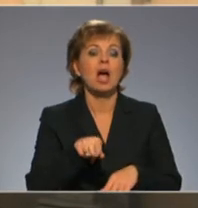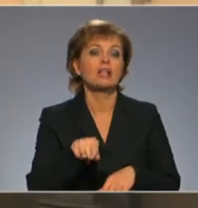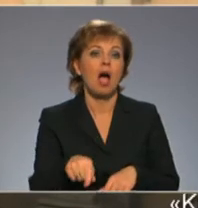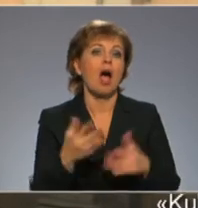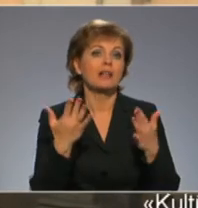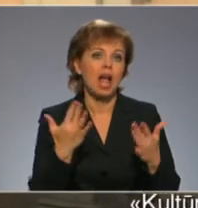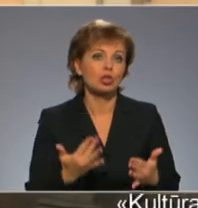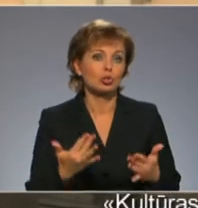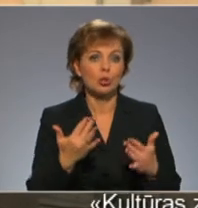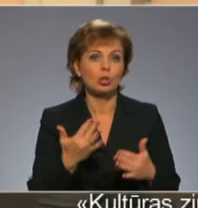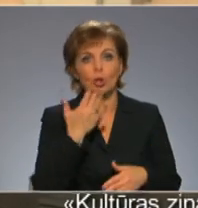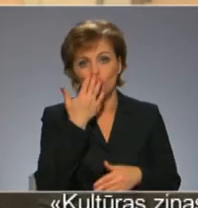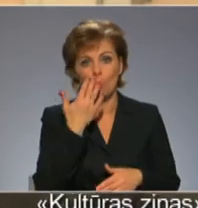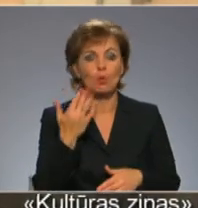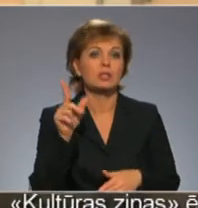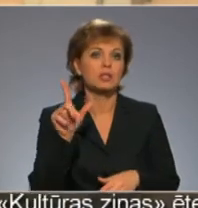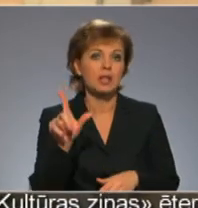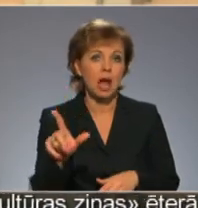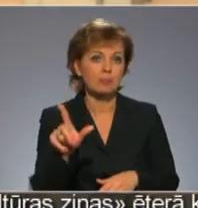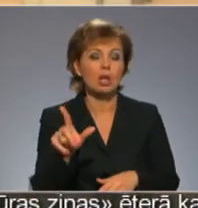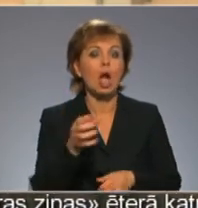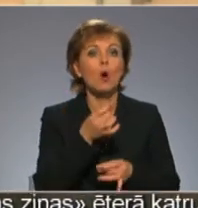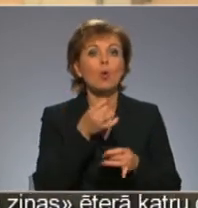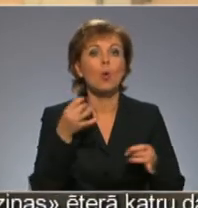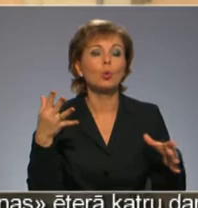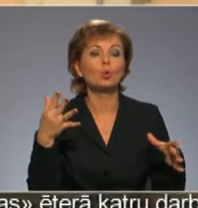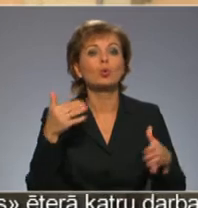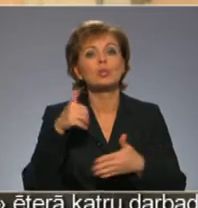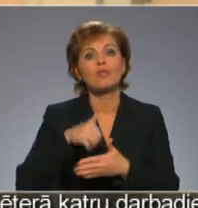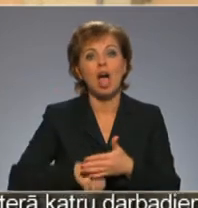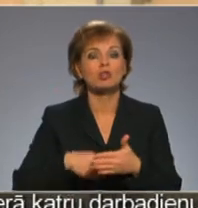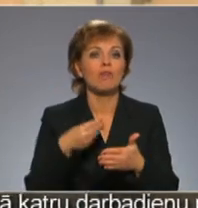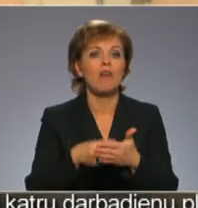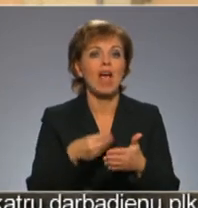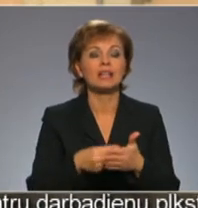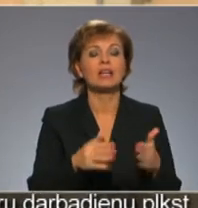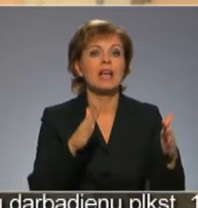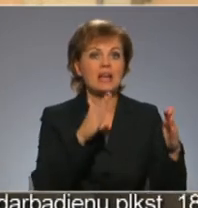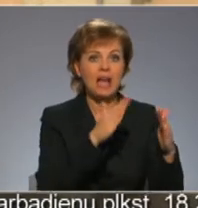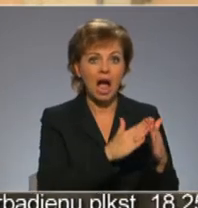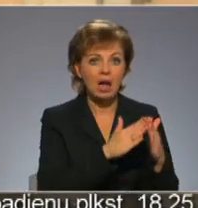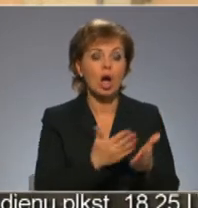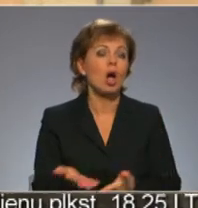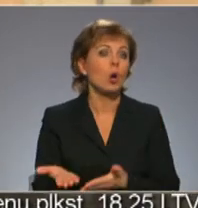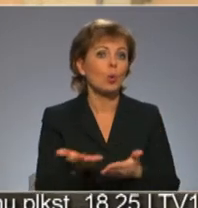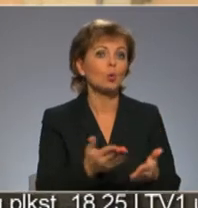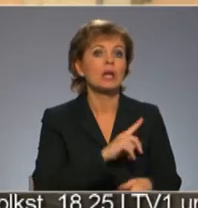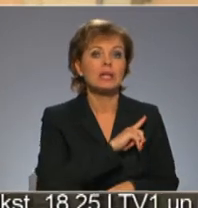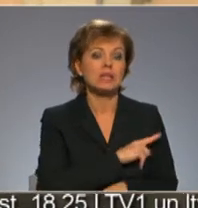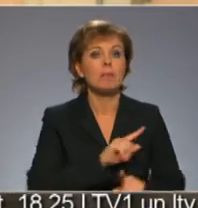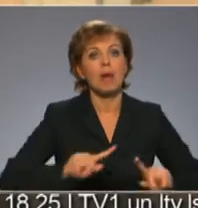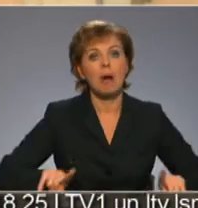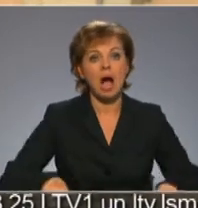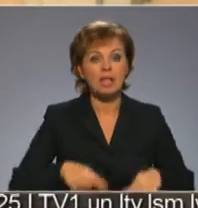rezultātā novērtēts ar numuru 7, kas ir kultūrvēsturiski vērtīga ēka. Bet vērtīga ēka, kuru iespējams arī